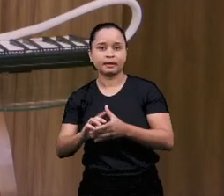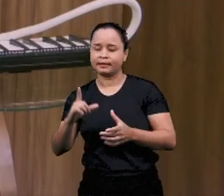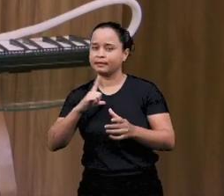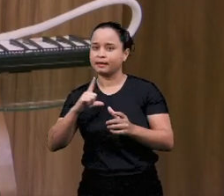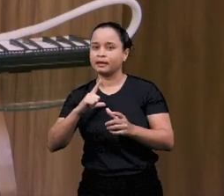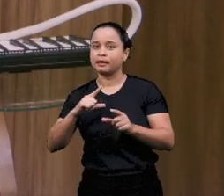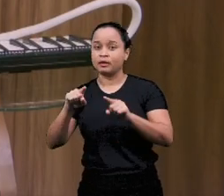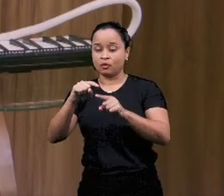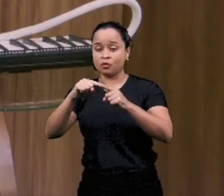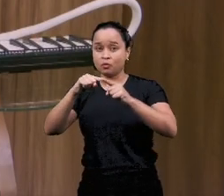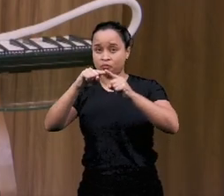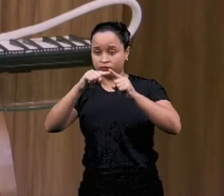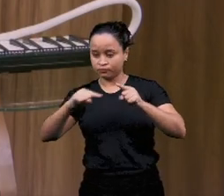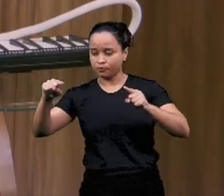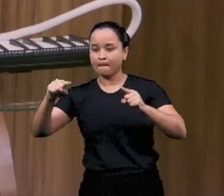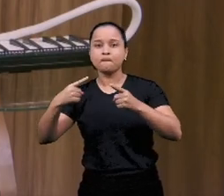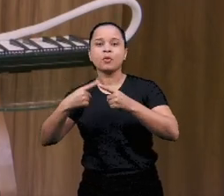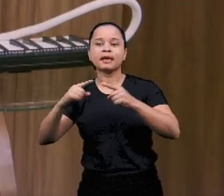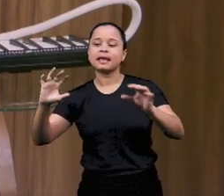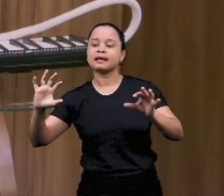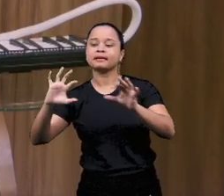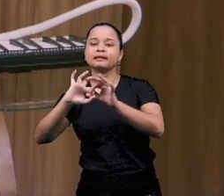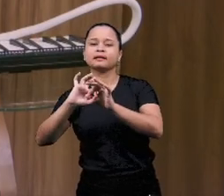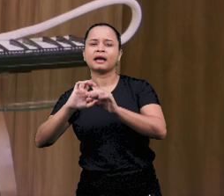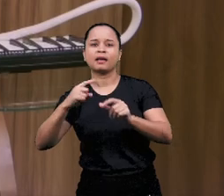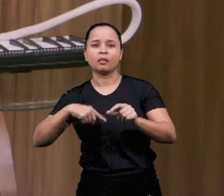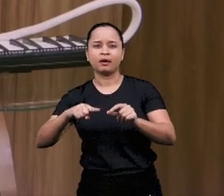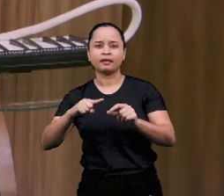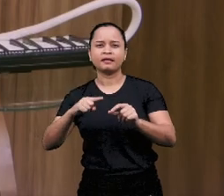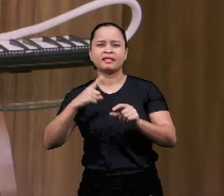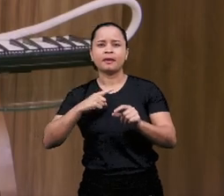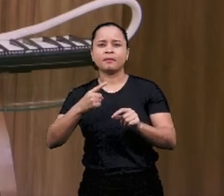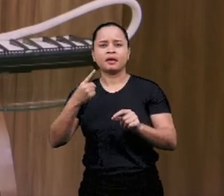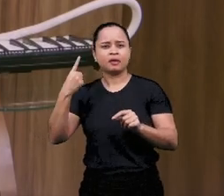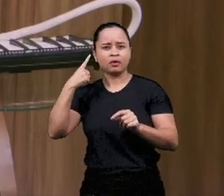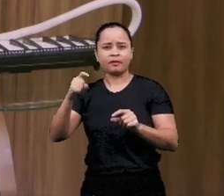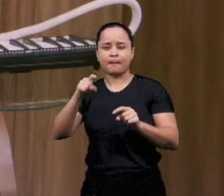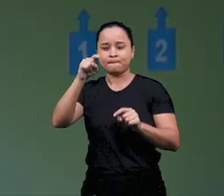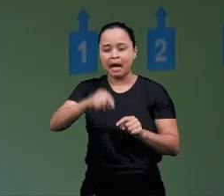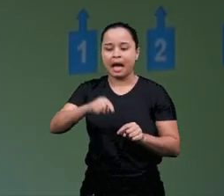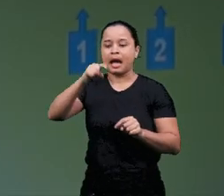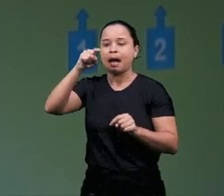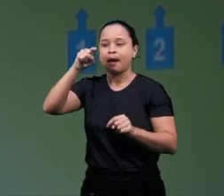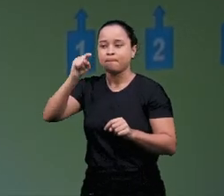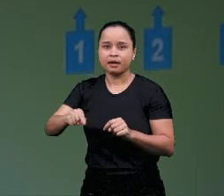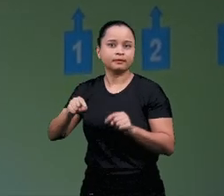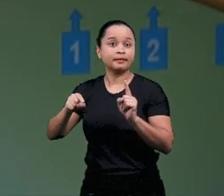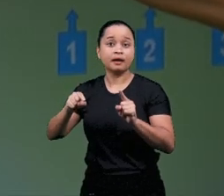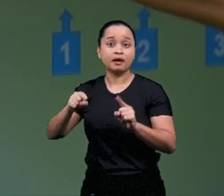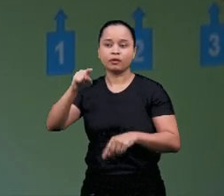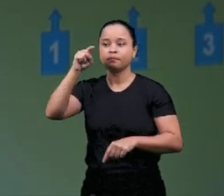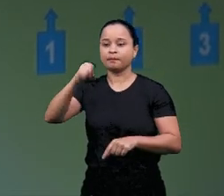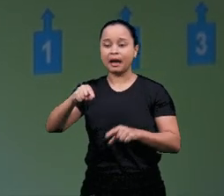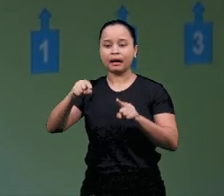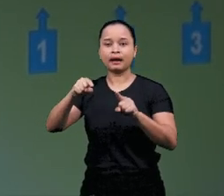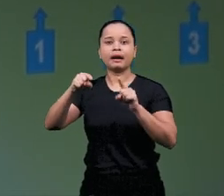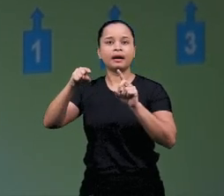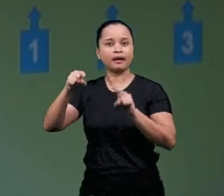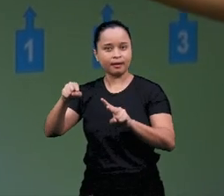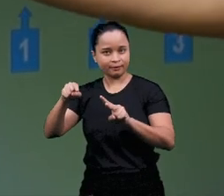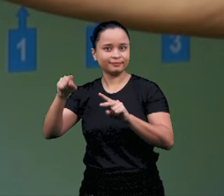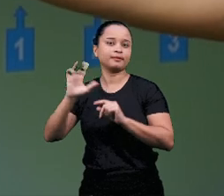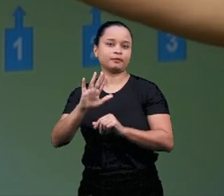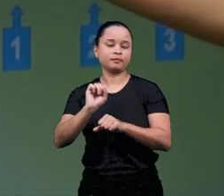pas, mais on attend le ton de cette note. Et ici, nous allons changer